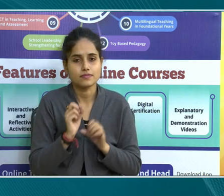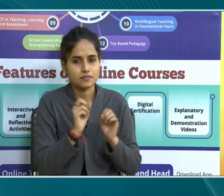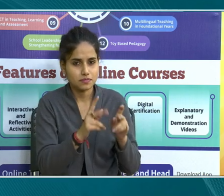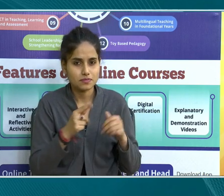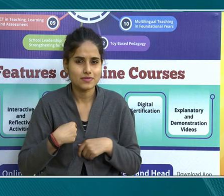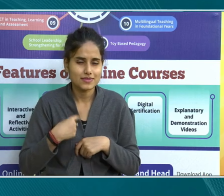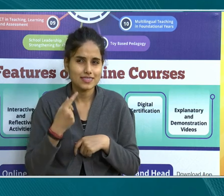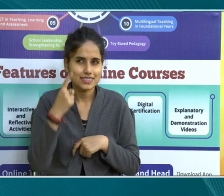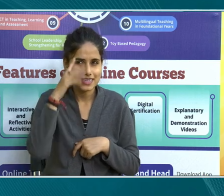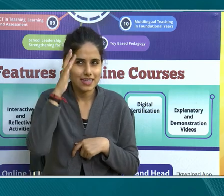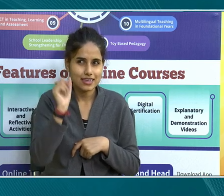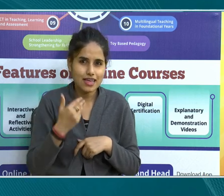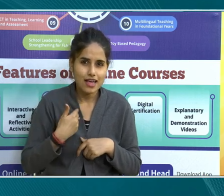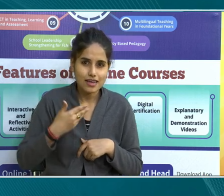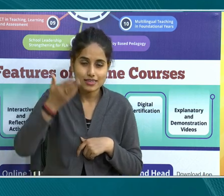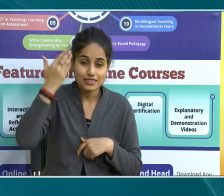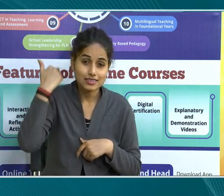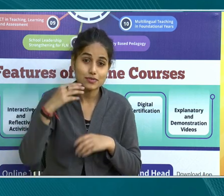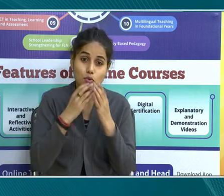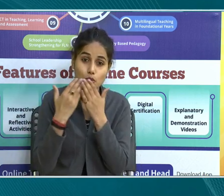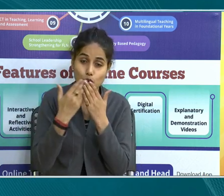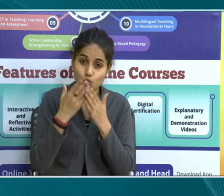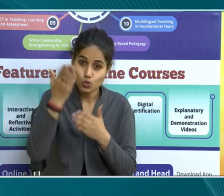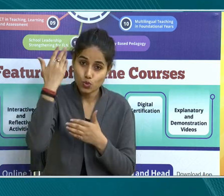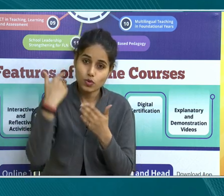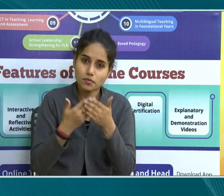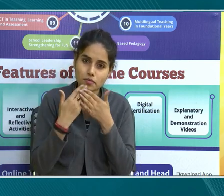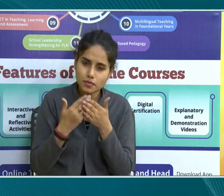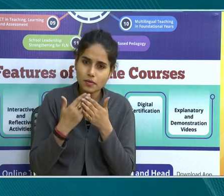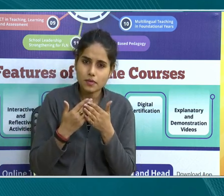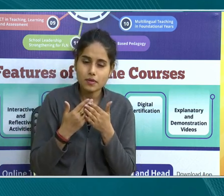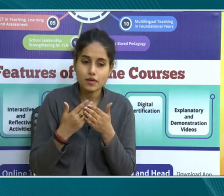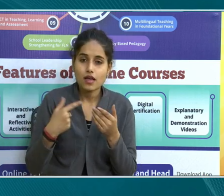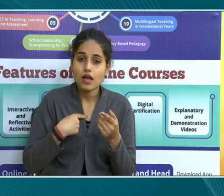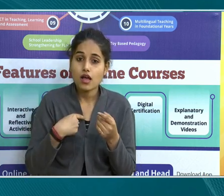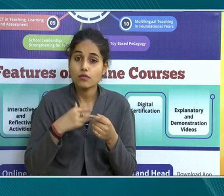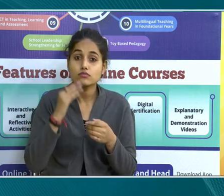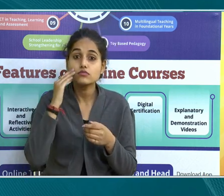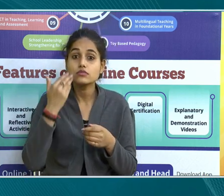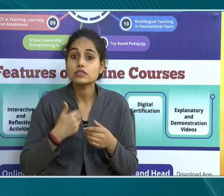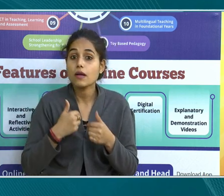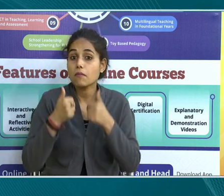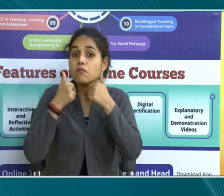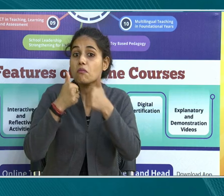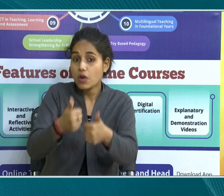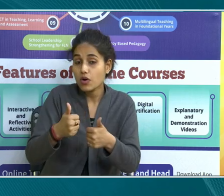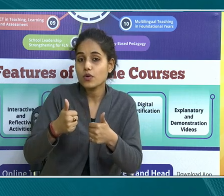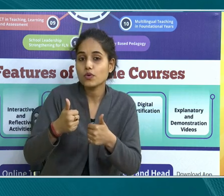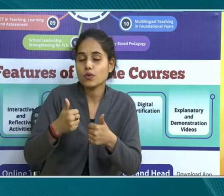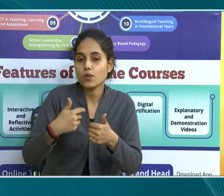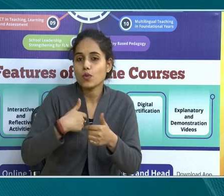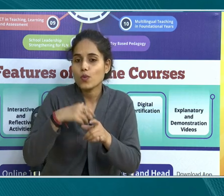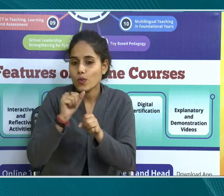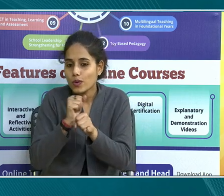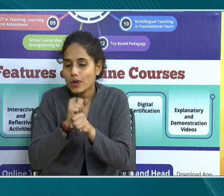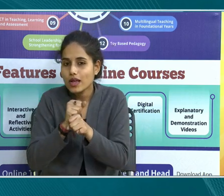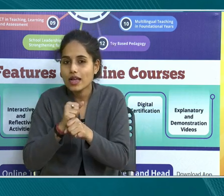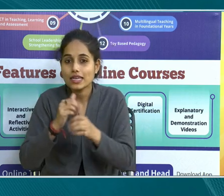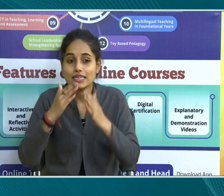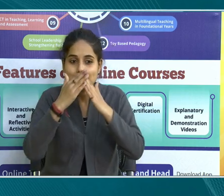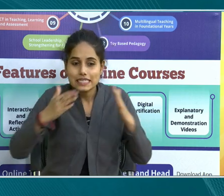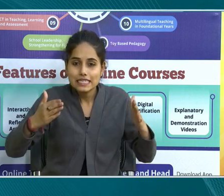किस्सा भी आदारा है जब हम लोग स्कूल में हुआ करते थे तो भलाई का कार एक ड्राइव हुआ करती थी जिसमें महले